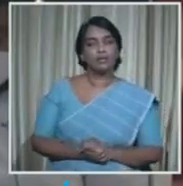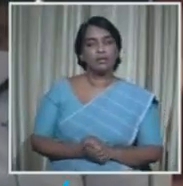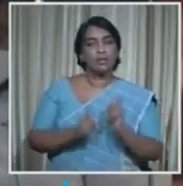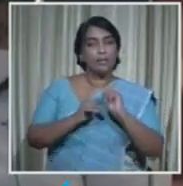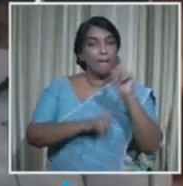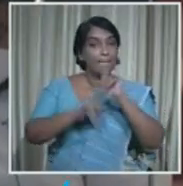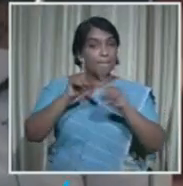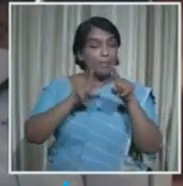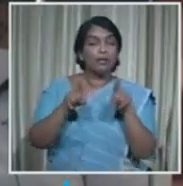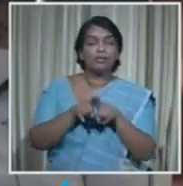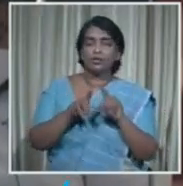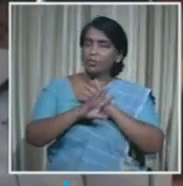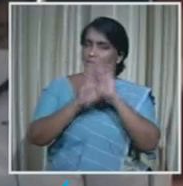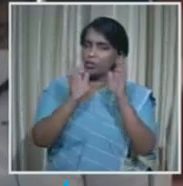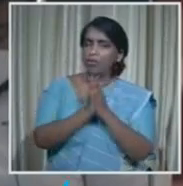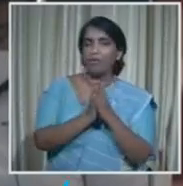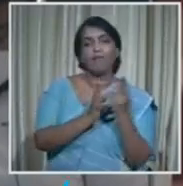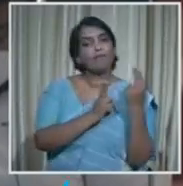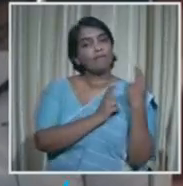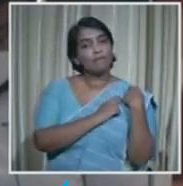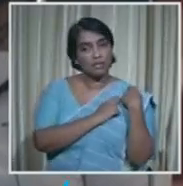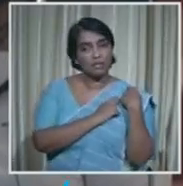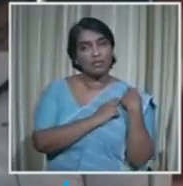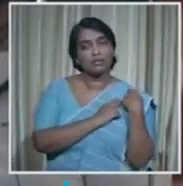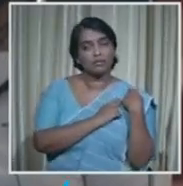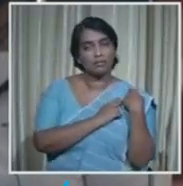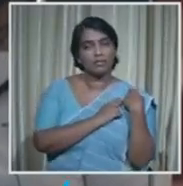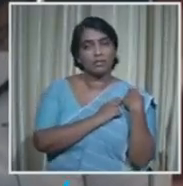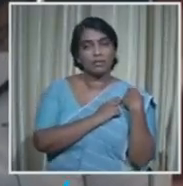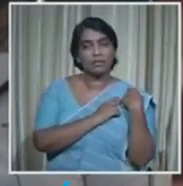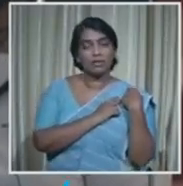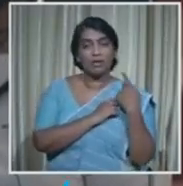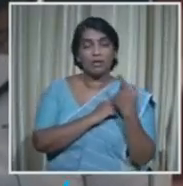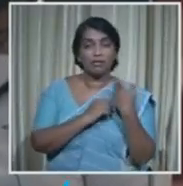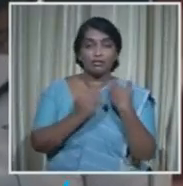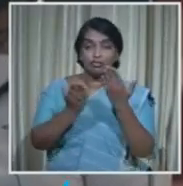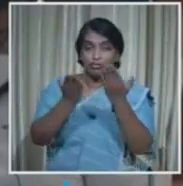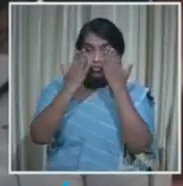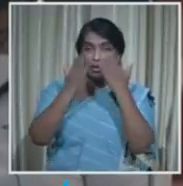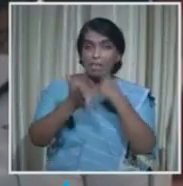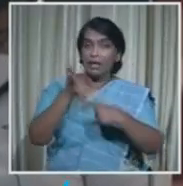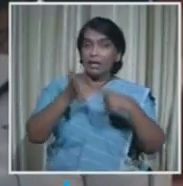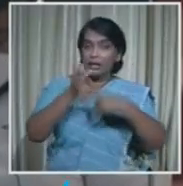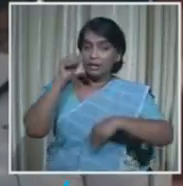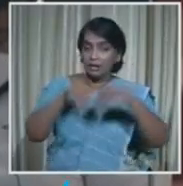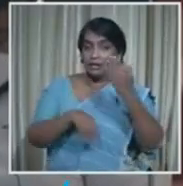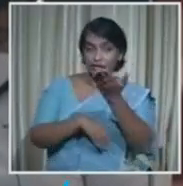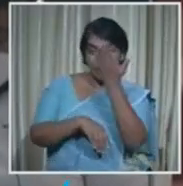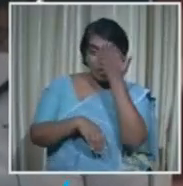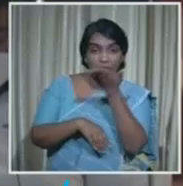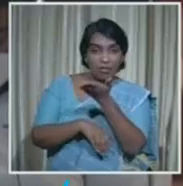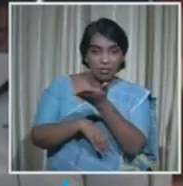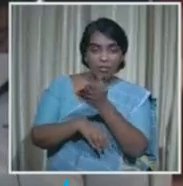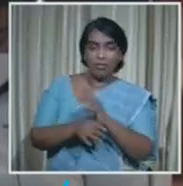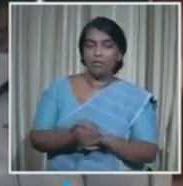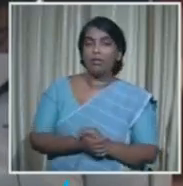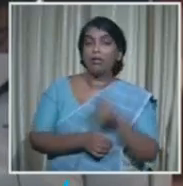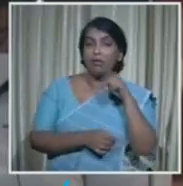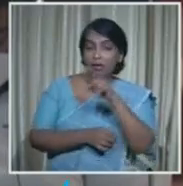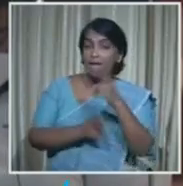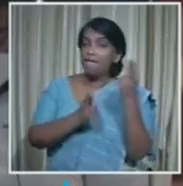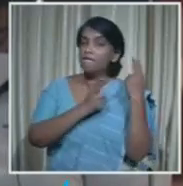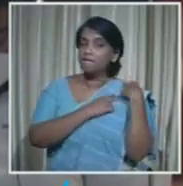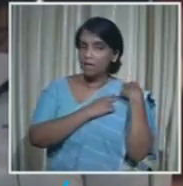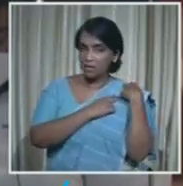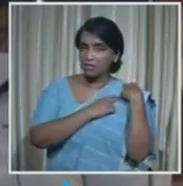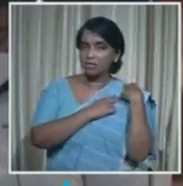parlimentuwa widiyata sielu denage wagakima wen mechchara adarshayak dakwana deshapalana nayakiyuna eyage wagakima